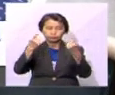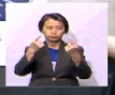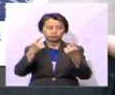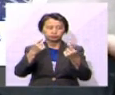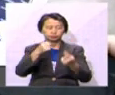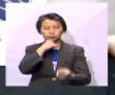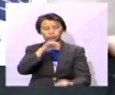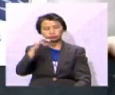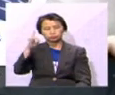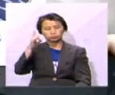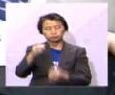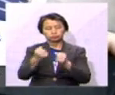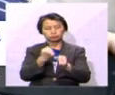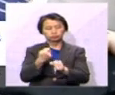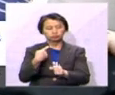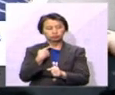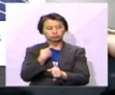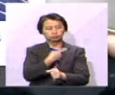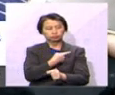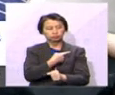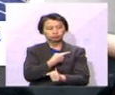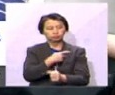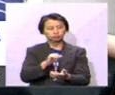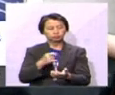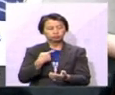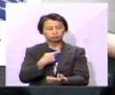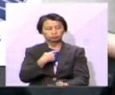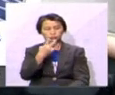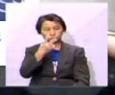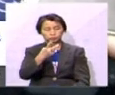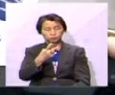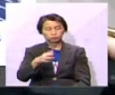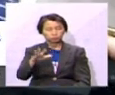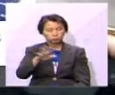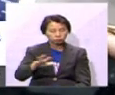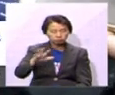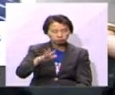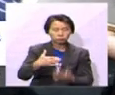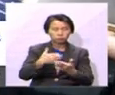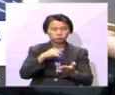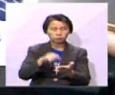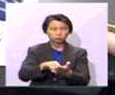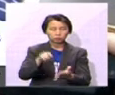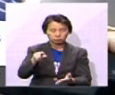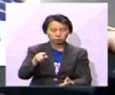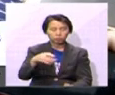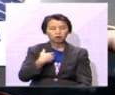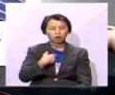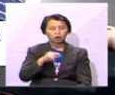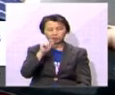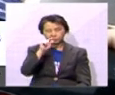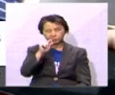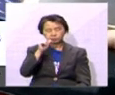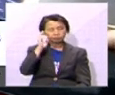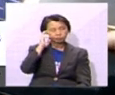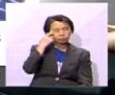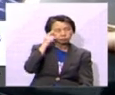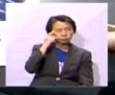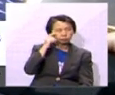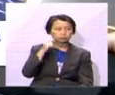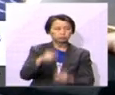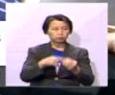kita. Kita lihat bahawa rata-rata sebelum ini bahawa ada sedikit keraguan